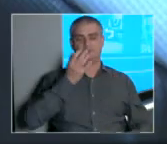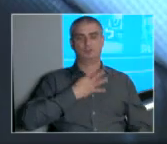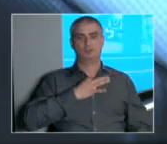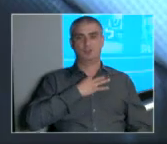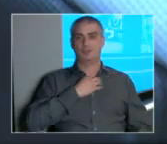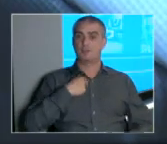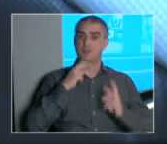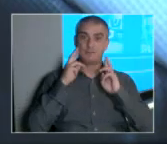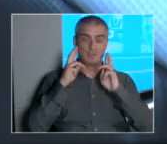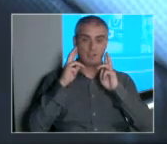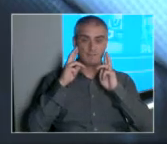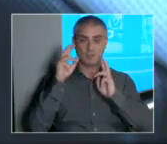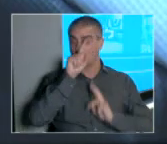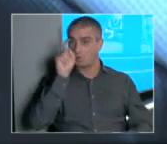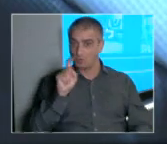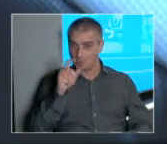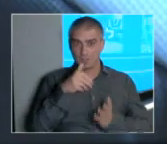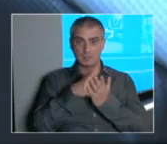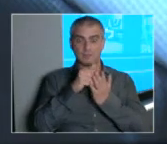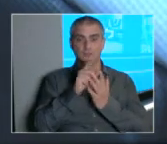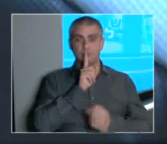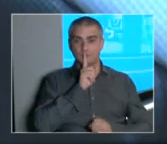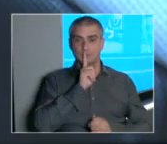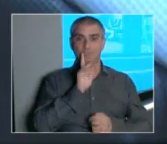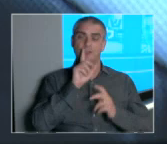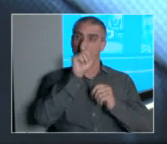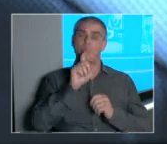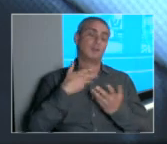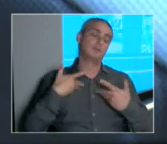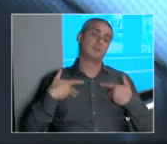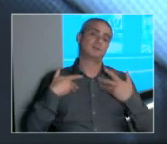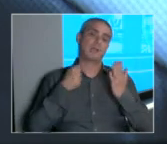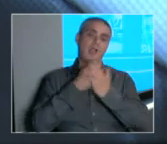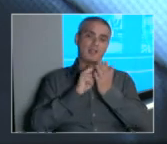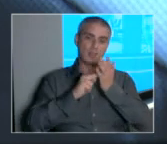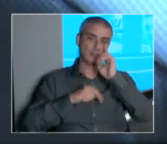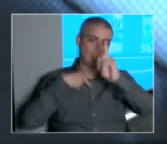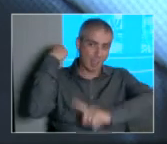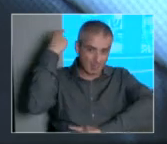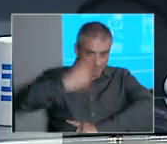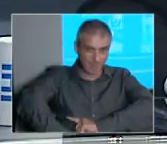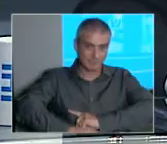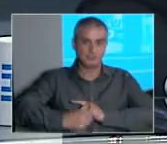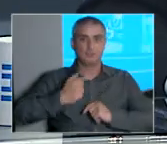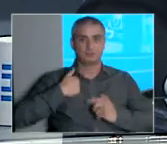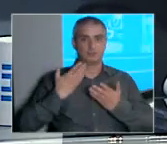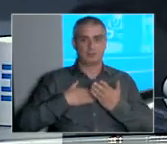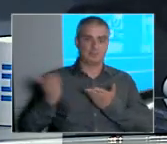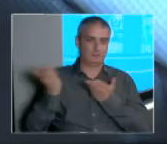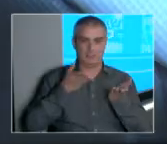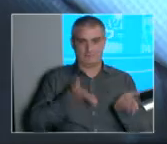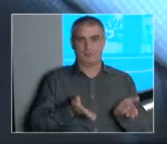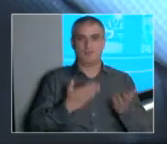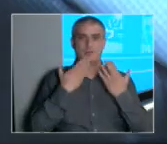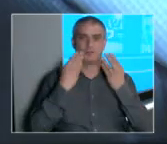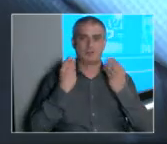שלנו. אני מקווה שאולי, אולי, נמשיך את השתיקה. אולי. אנחנו נשמח עד לתוכנית הבאה שלנו. עד לפעם הבאה שאנחנו נמצא אותך.